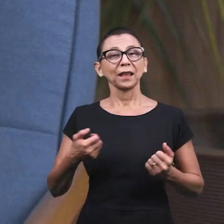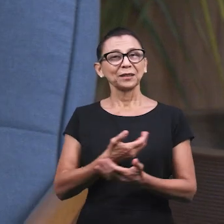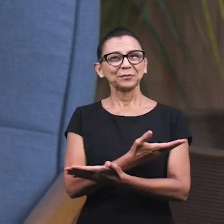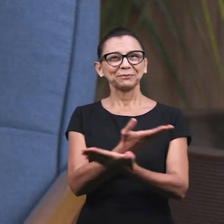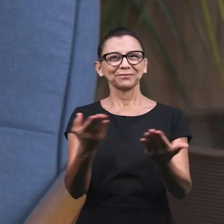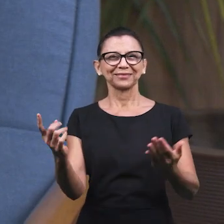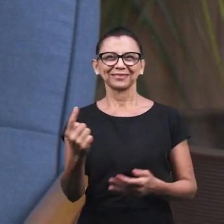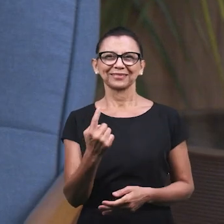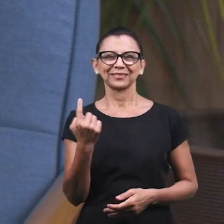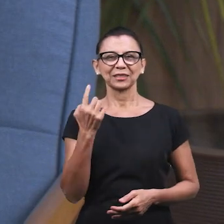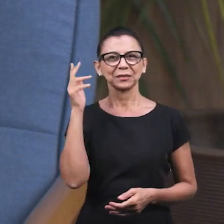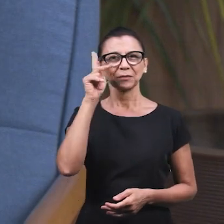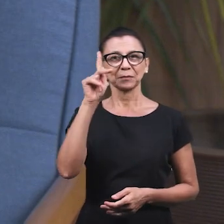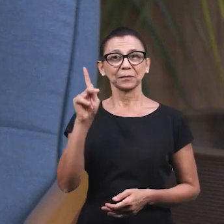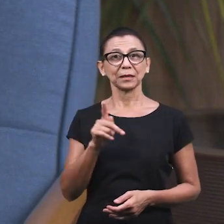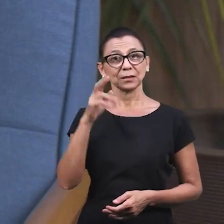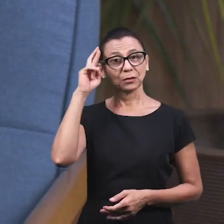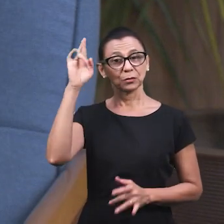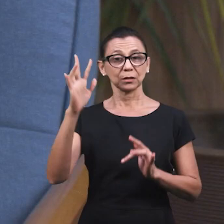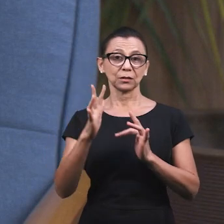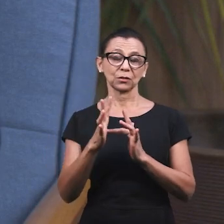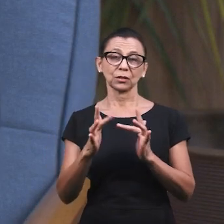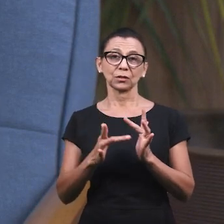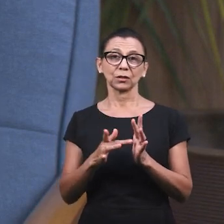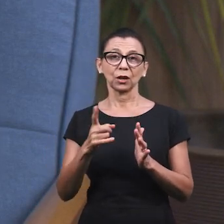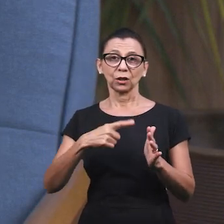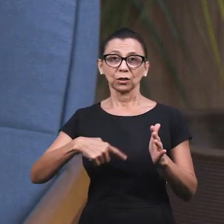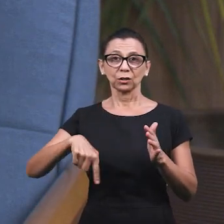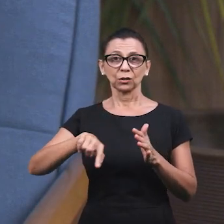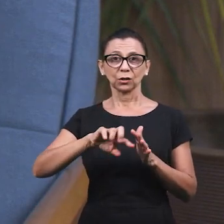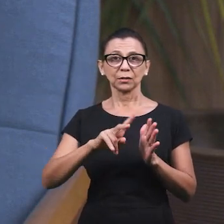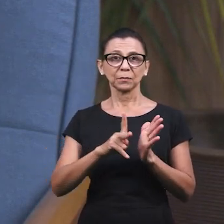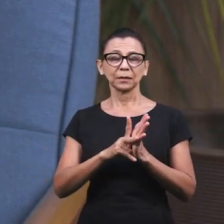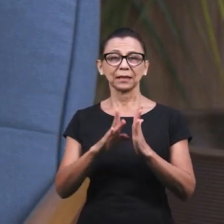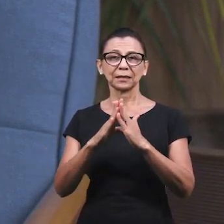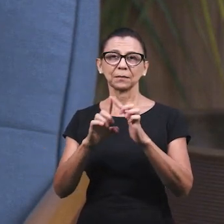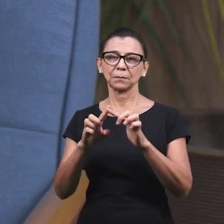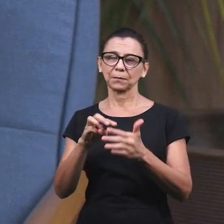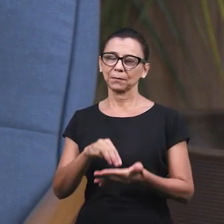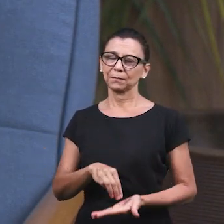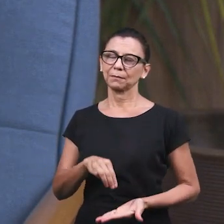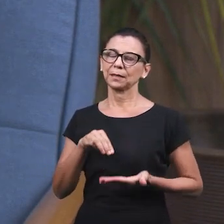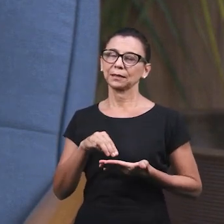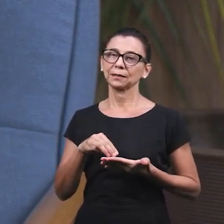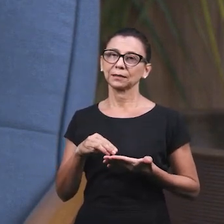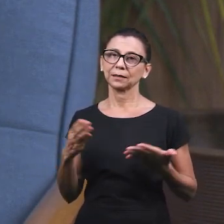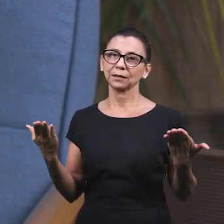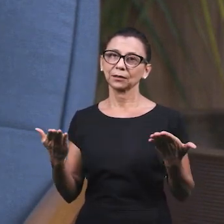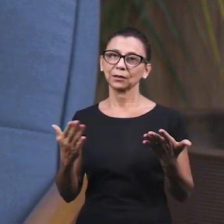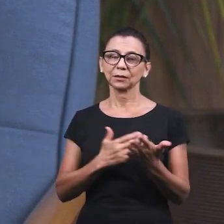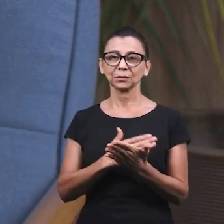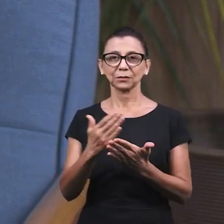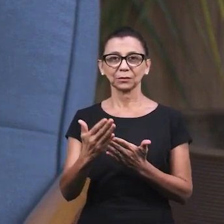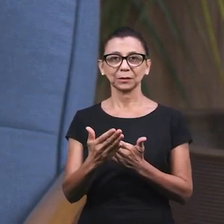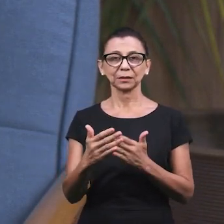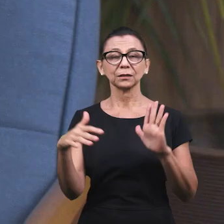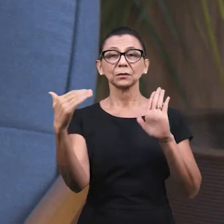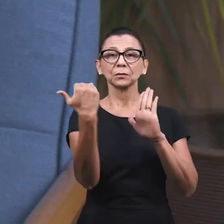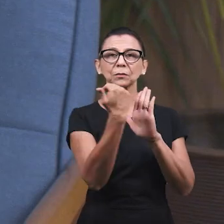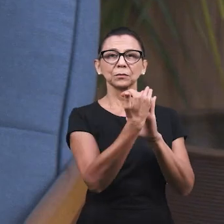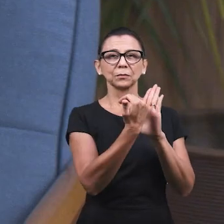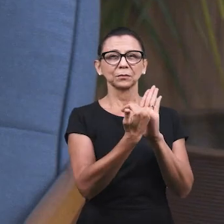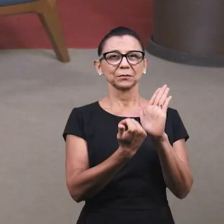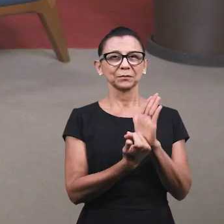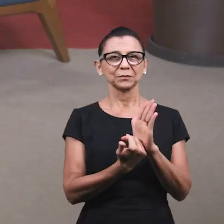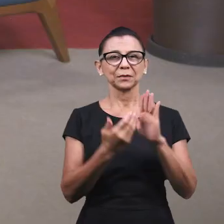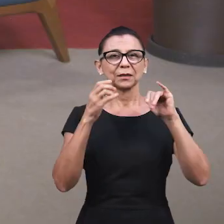Je salue à tous dans la paix du Seigneur Jésus. Nous sommes l'Église chrétienne Maranatha. Nous commençons maintenant une édition de